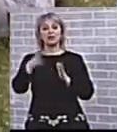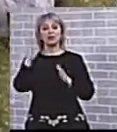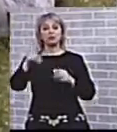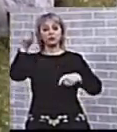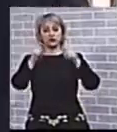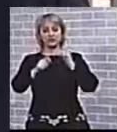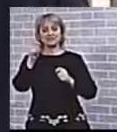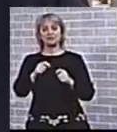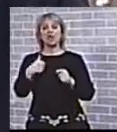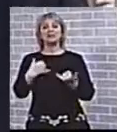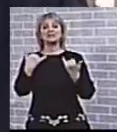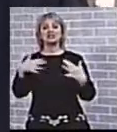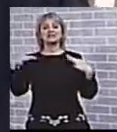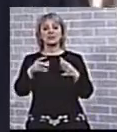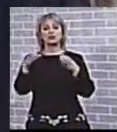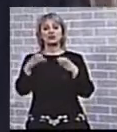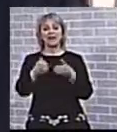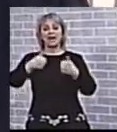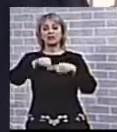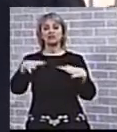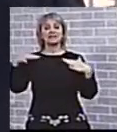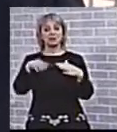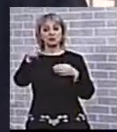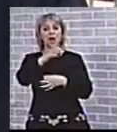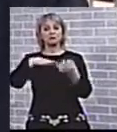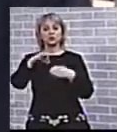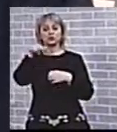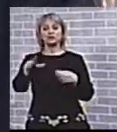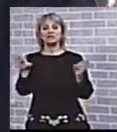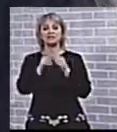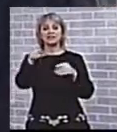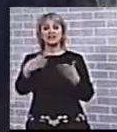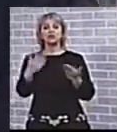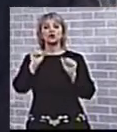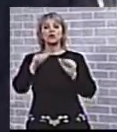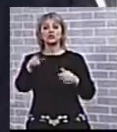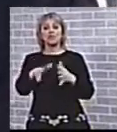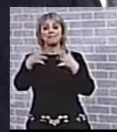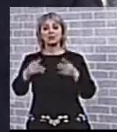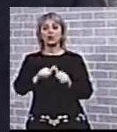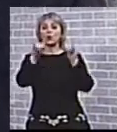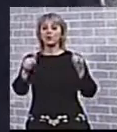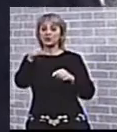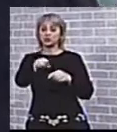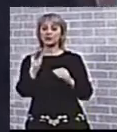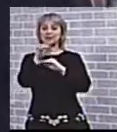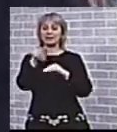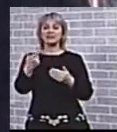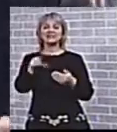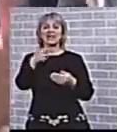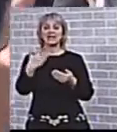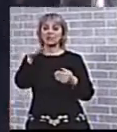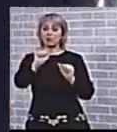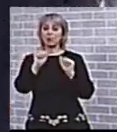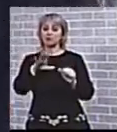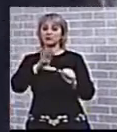будущий фестиваль. Мы сейчас соберемся, штаб, весь организаторов соберемся, обсудим вместе, на чем еще можно масштаб увеличить, что добавить, где красок.